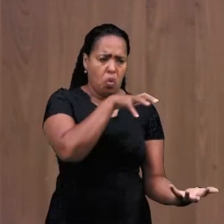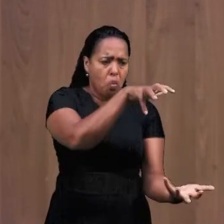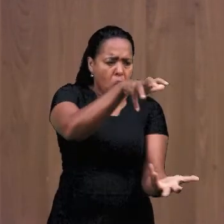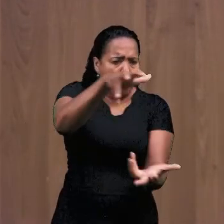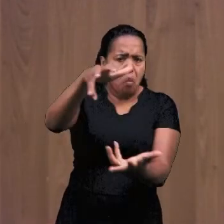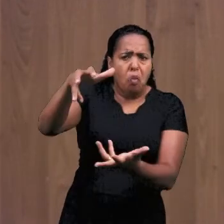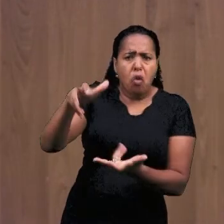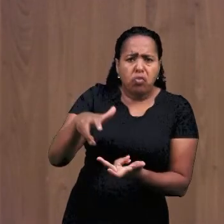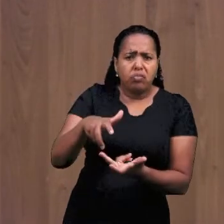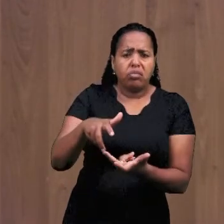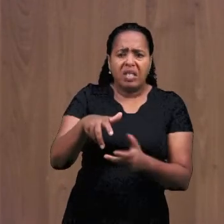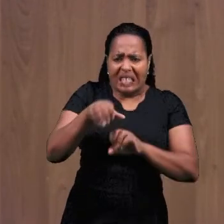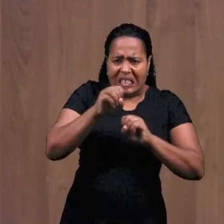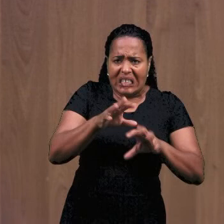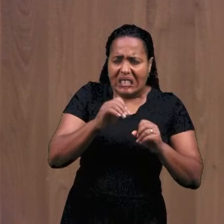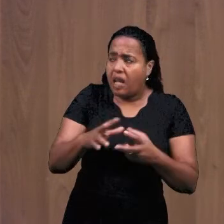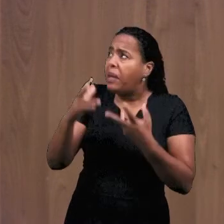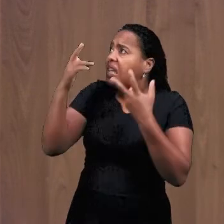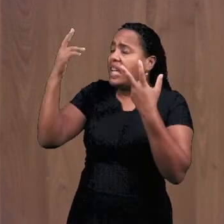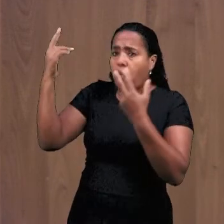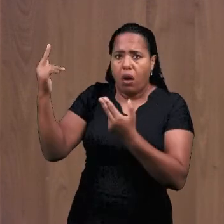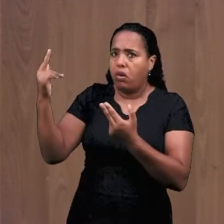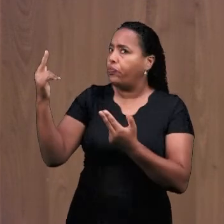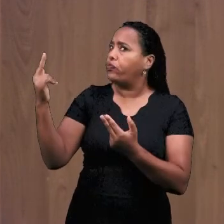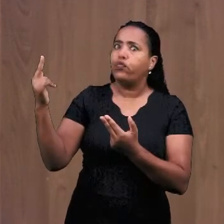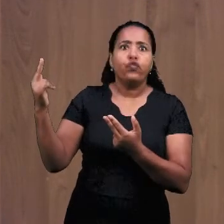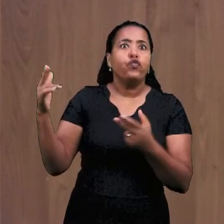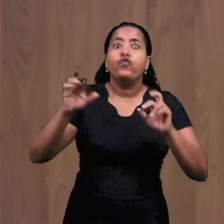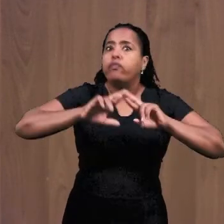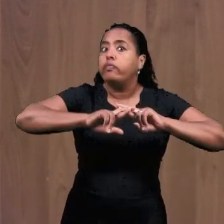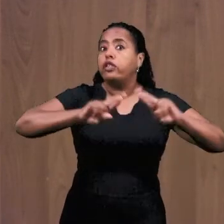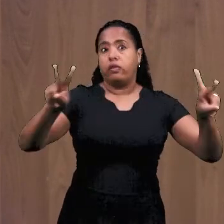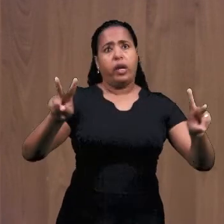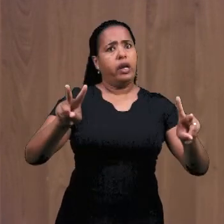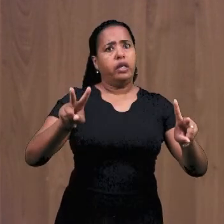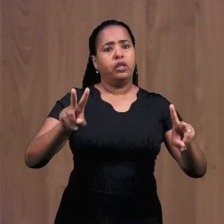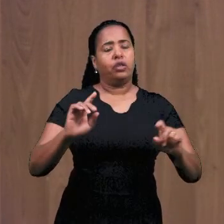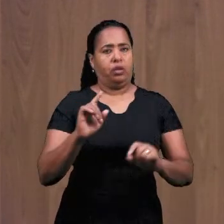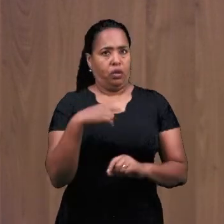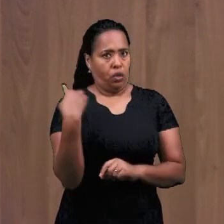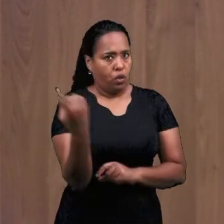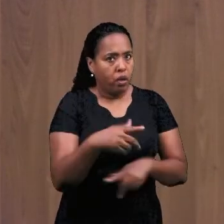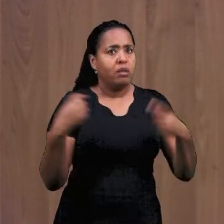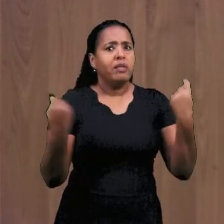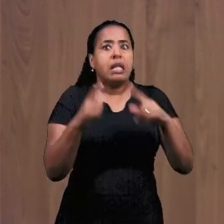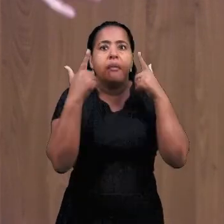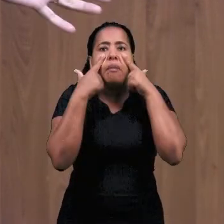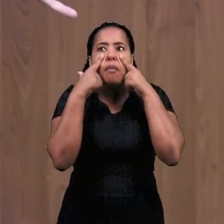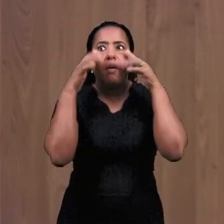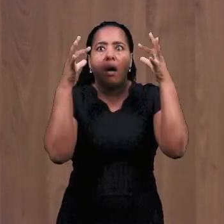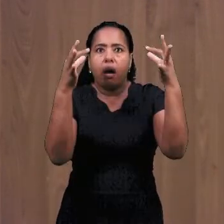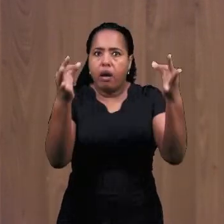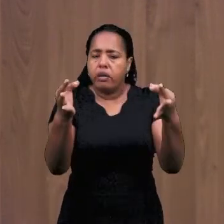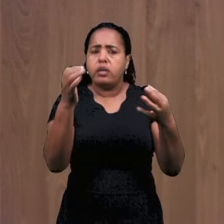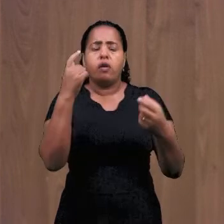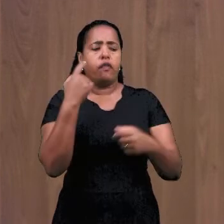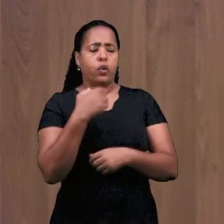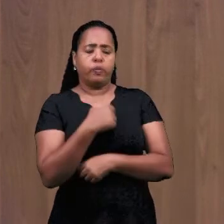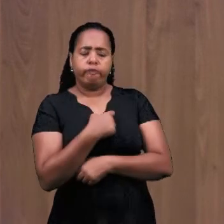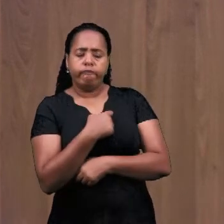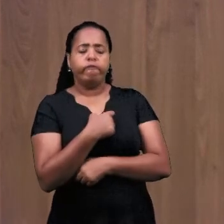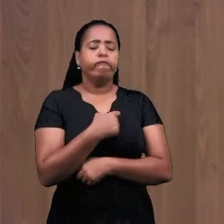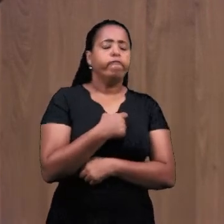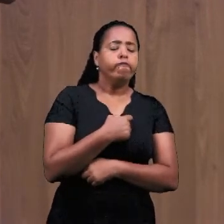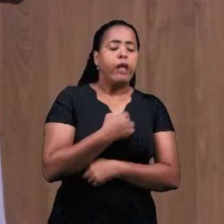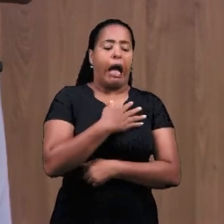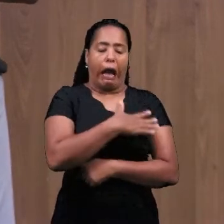de Dieu. Et nous avons besoin d'être attentifs pour savoir toujours ce qui plaît et ce qui